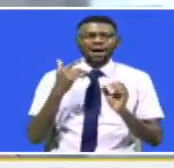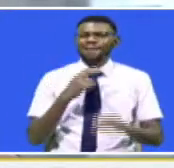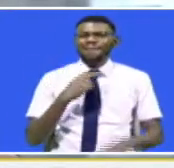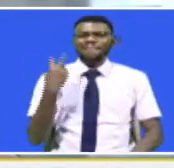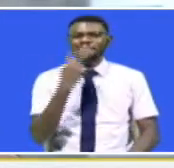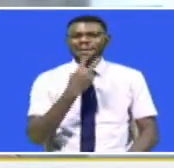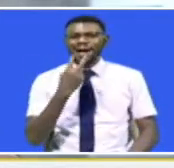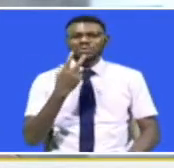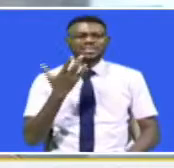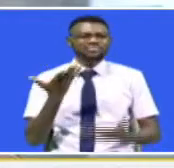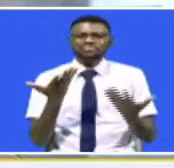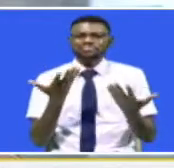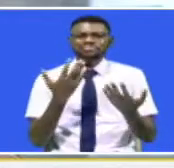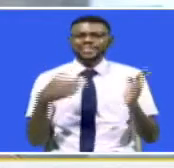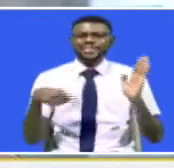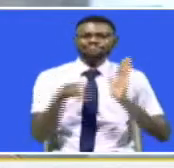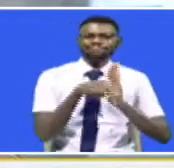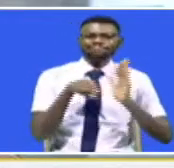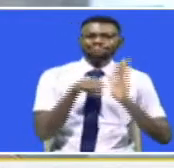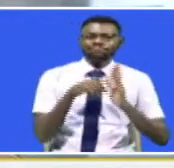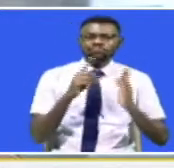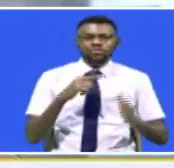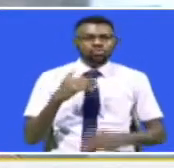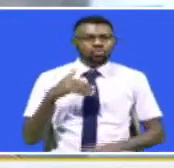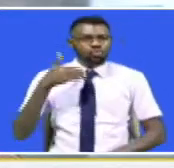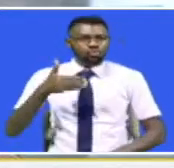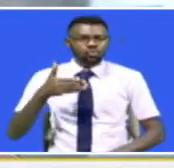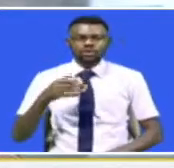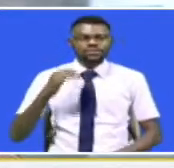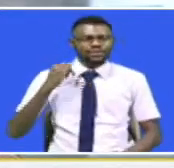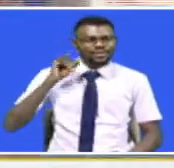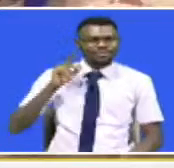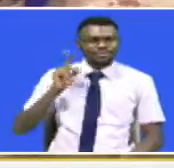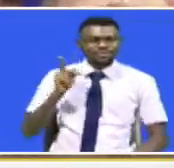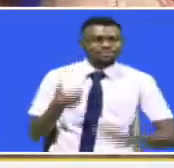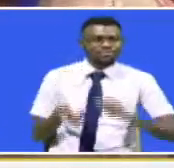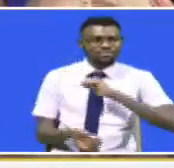upioro. Mwanahabari wetu Jeff Kirui na taarifa hiyo.